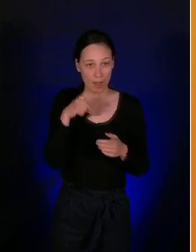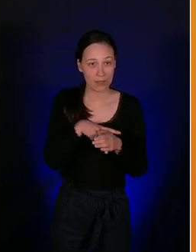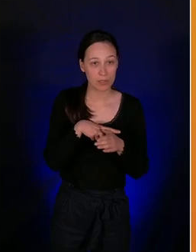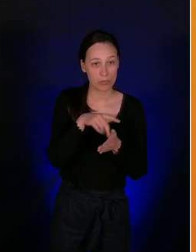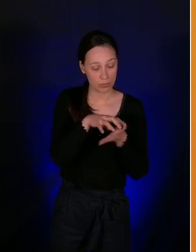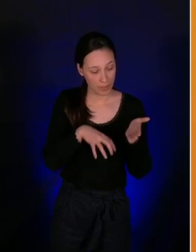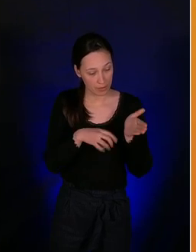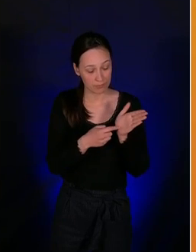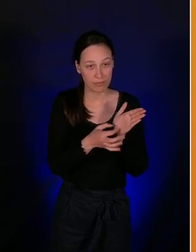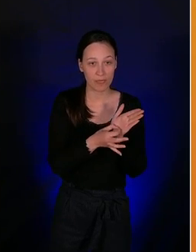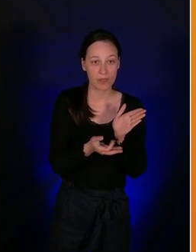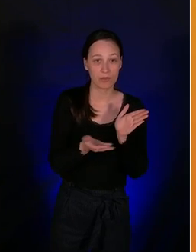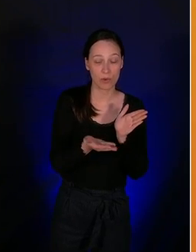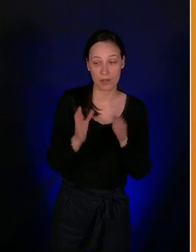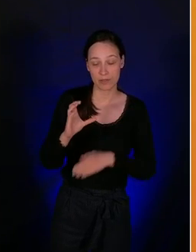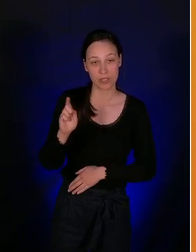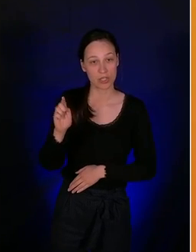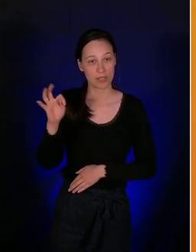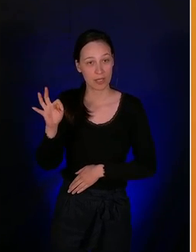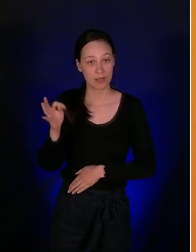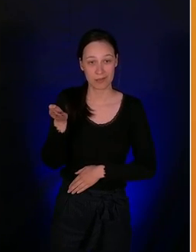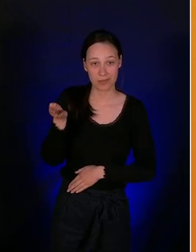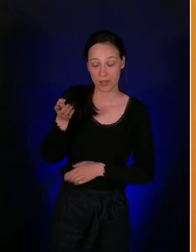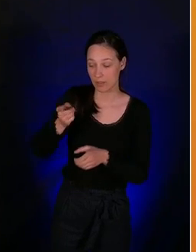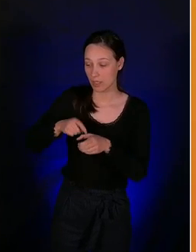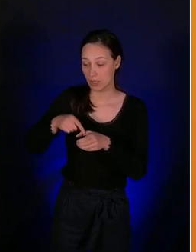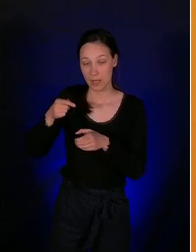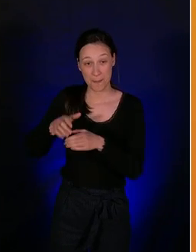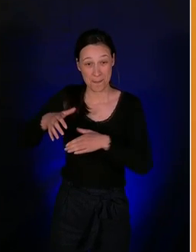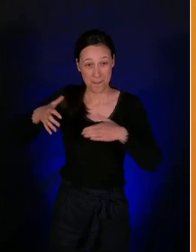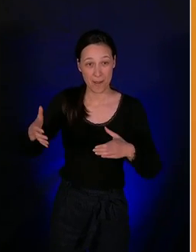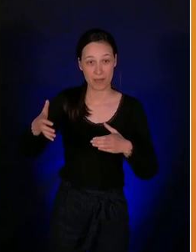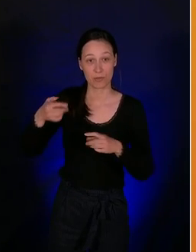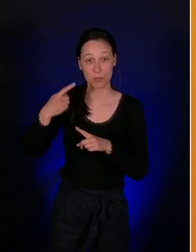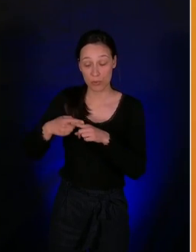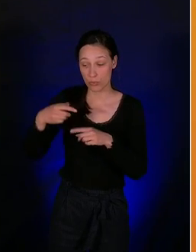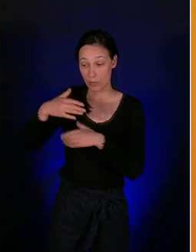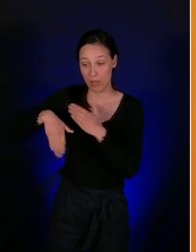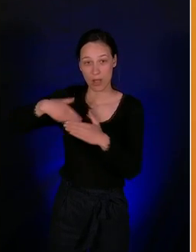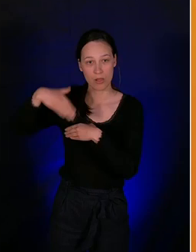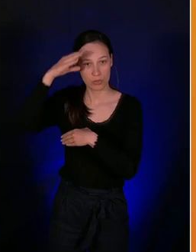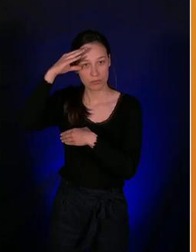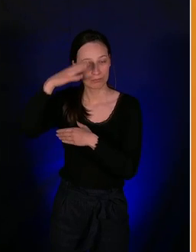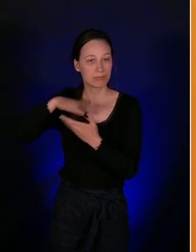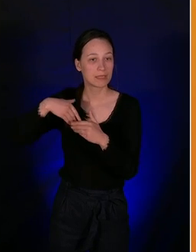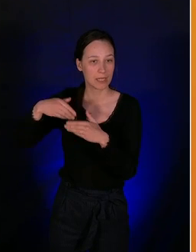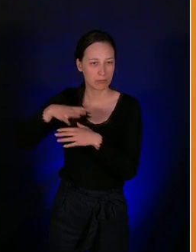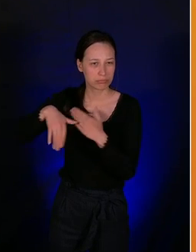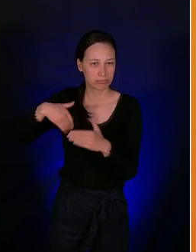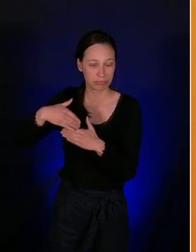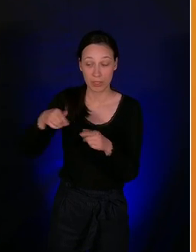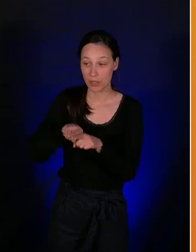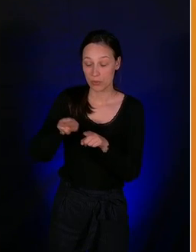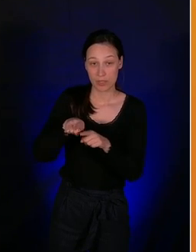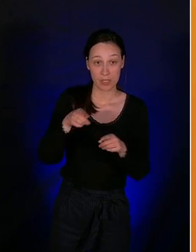CGT est un syndicat de masse et de classe, un syndicat de transformation sociale, environnementale et de rupture avec le